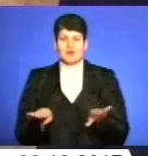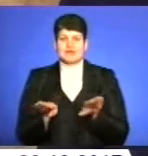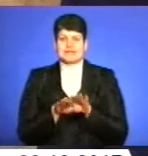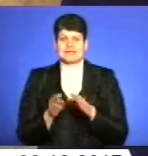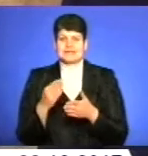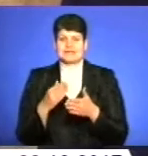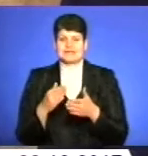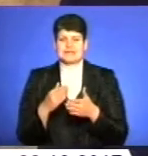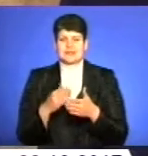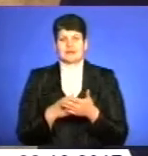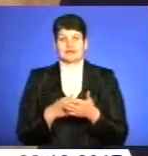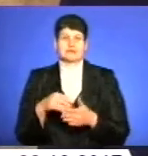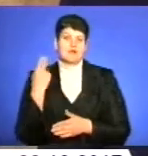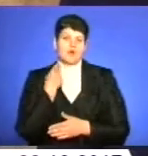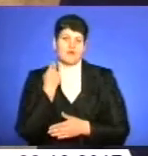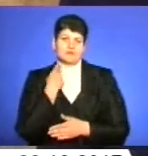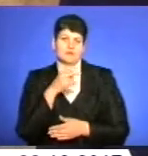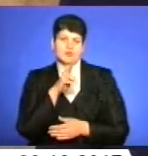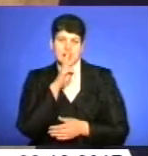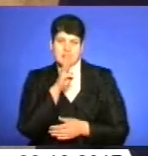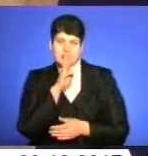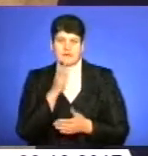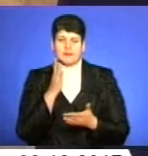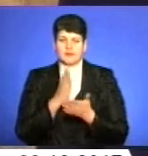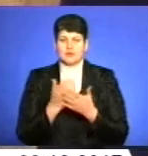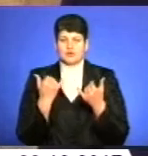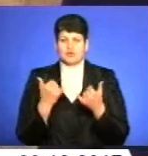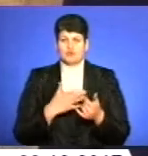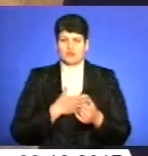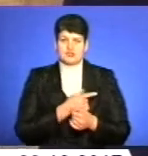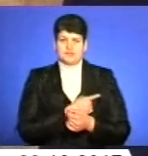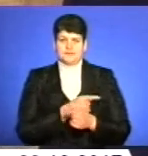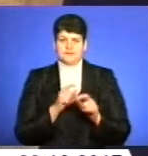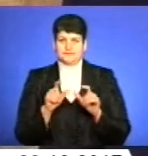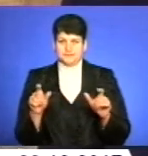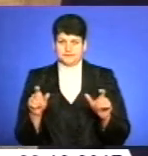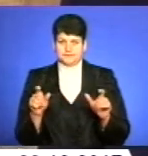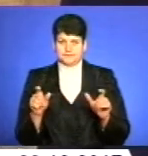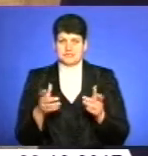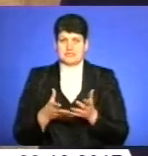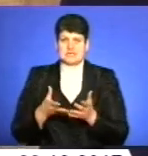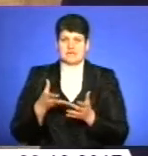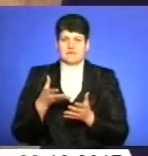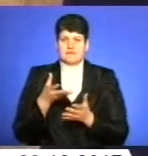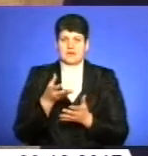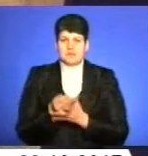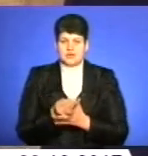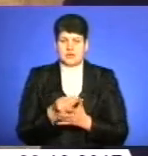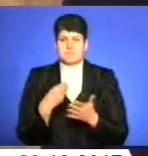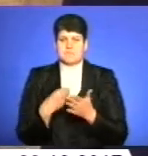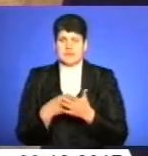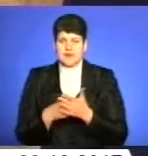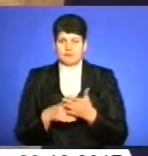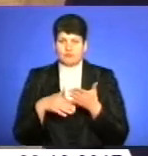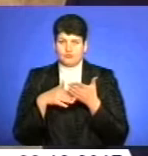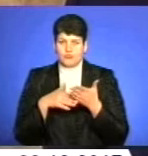повністю заборгованість по заробітній платі, які є сьогодні в наших лікувальних закладах, з виплаченням матеріальної допомоги